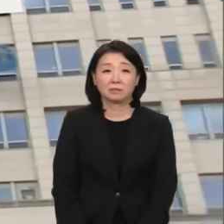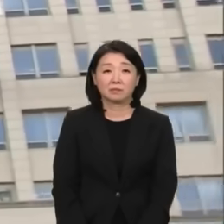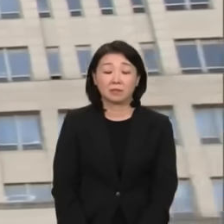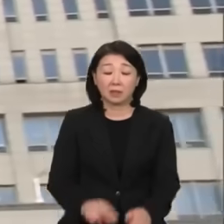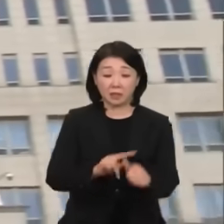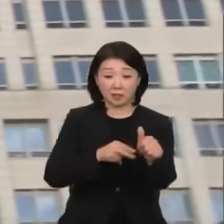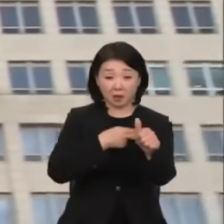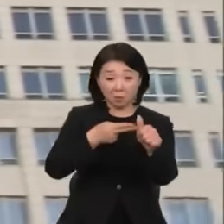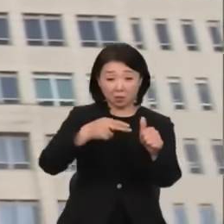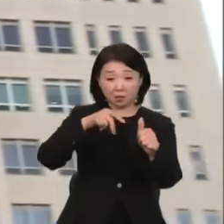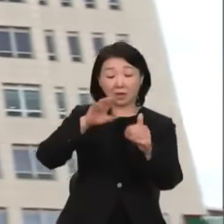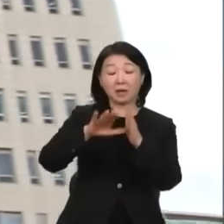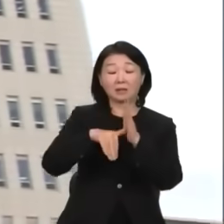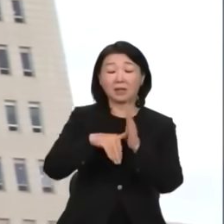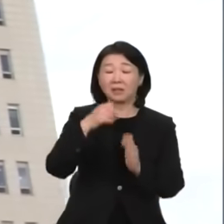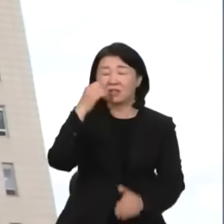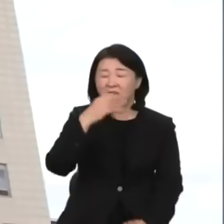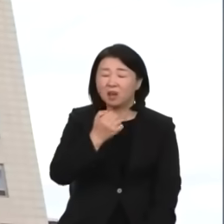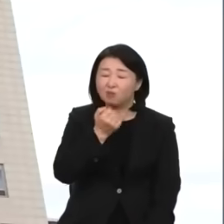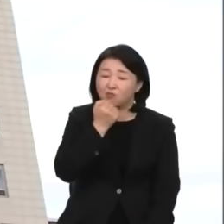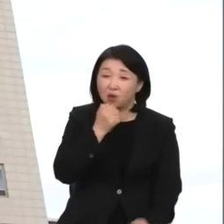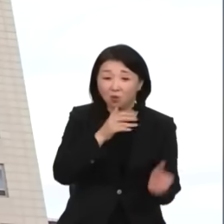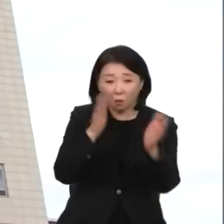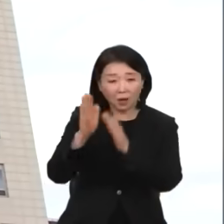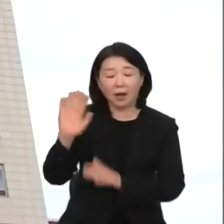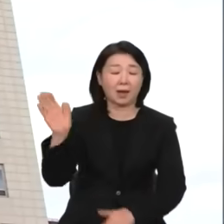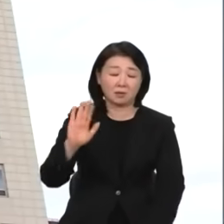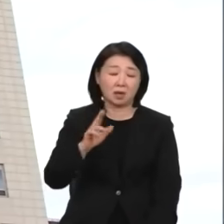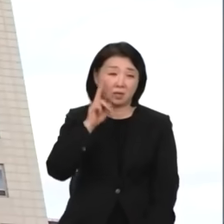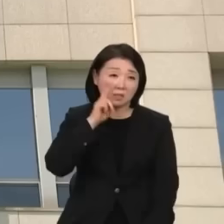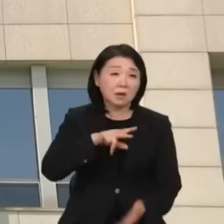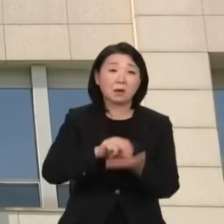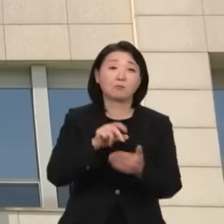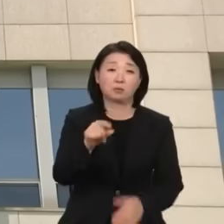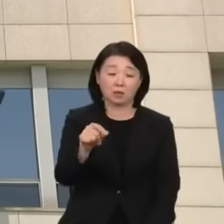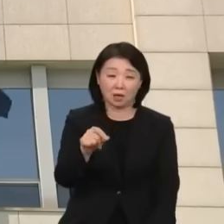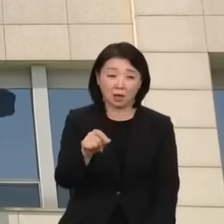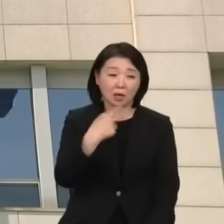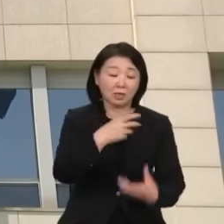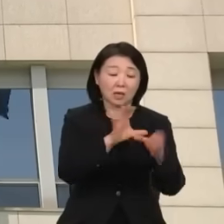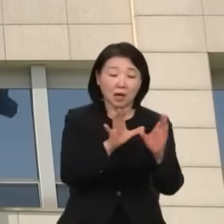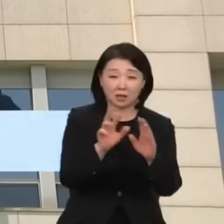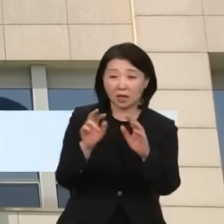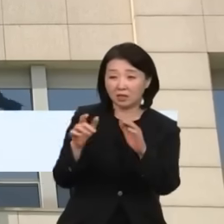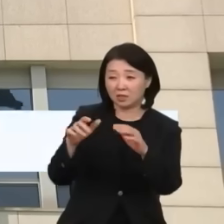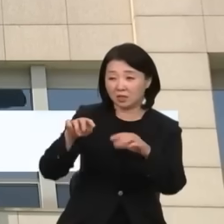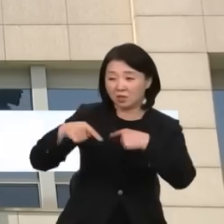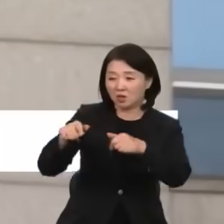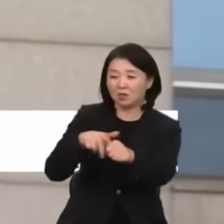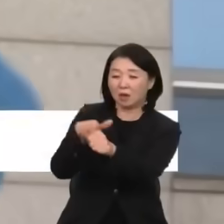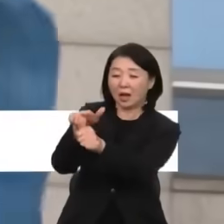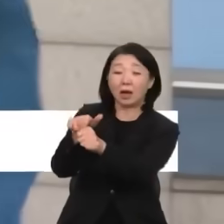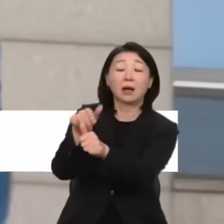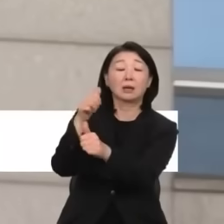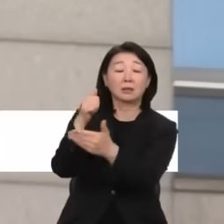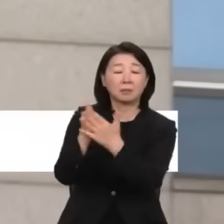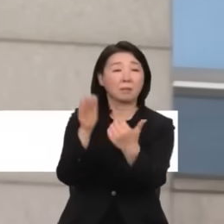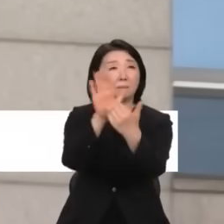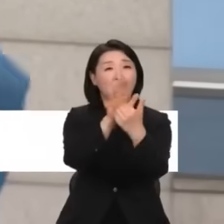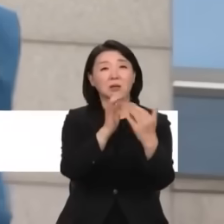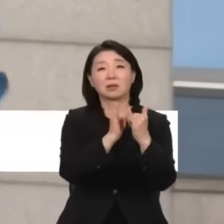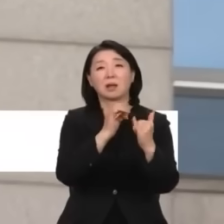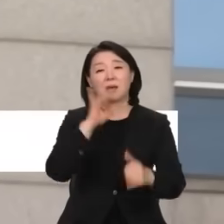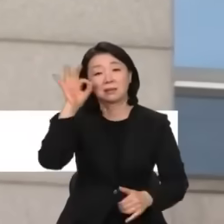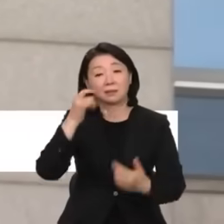참모진 사이에선 해프닝이라기엔 심각하게 봐야 한다며 야당의 정치 공세를 우려해 방어적 인물만 찾는 것 아니냐는